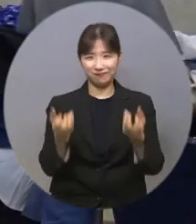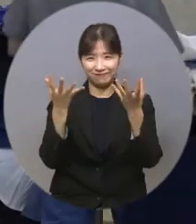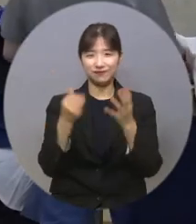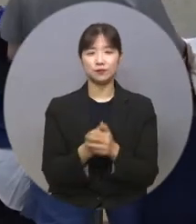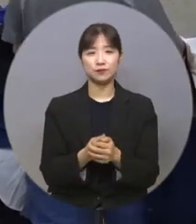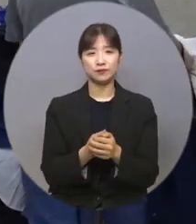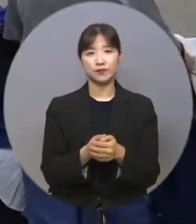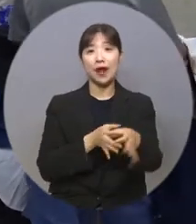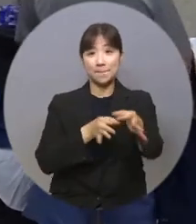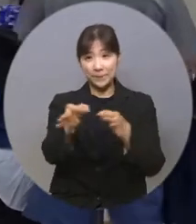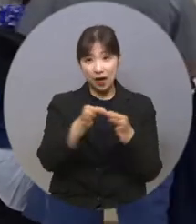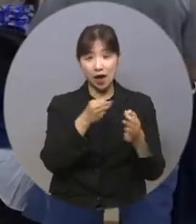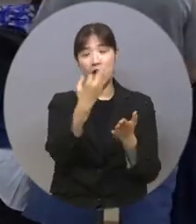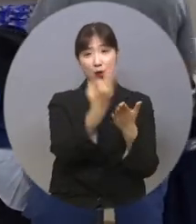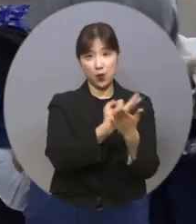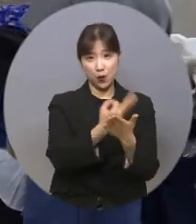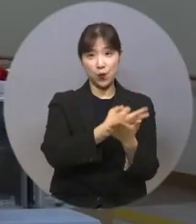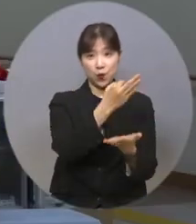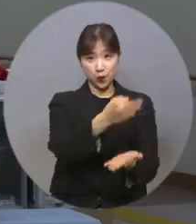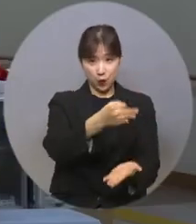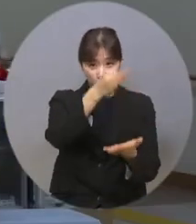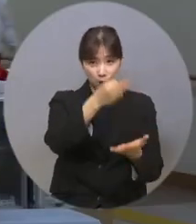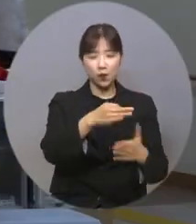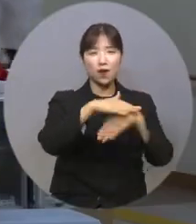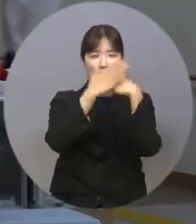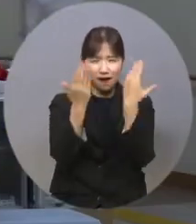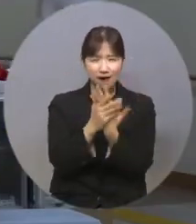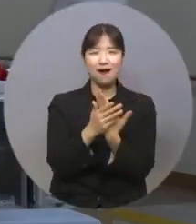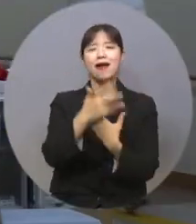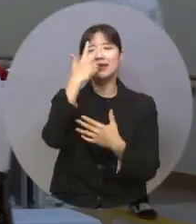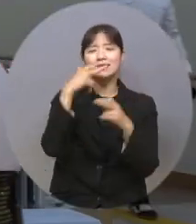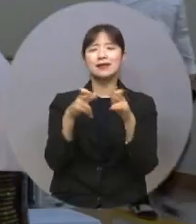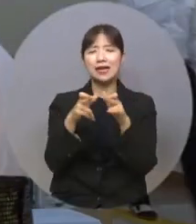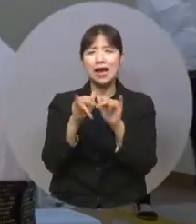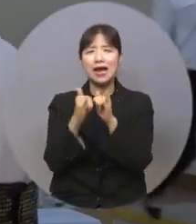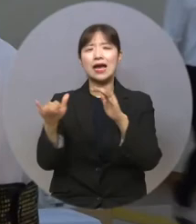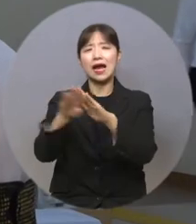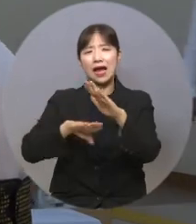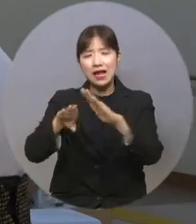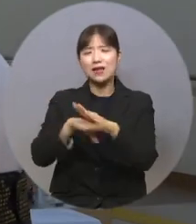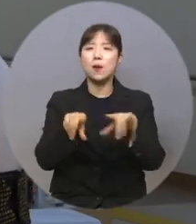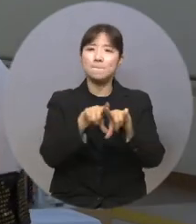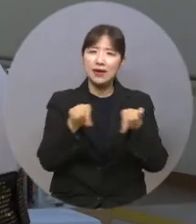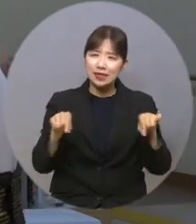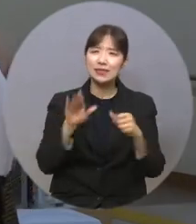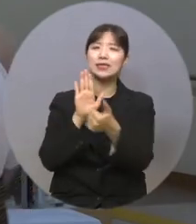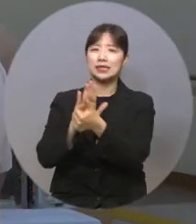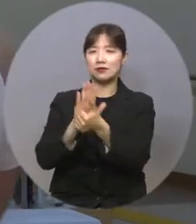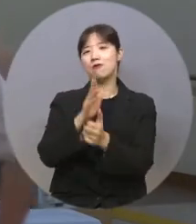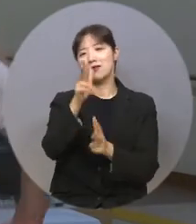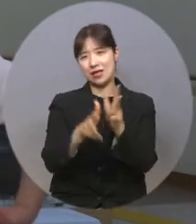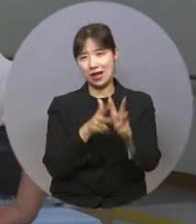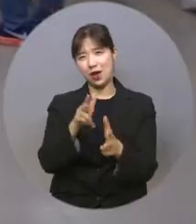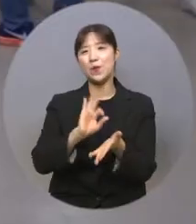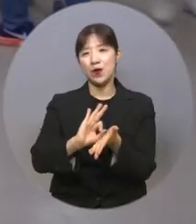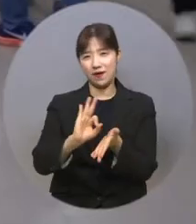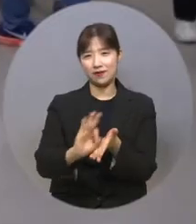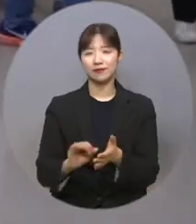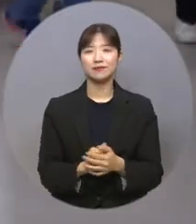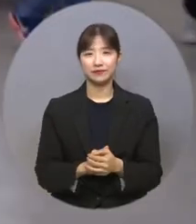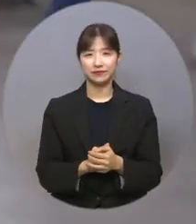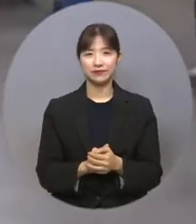수익금 전액은 경기지역 제가 시각적인 과정에 밑반찬 지원 사업으로 사용됩니다